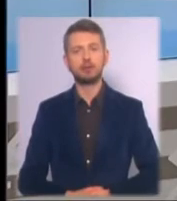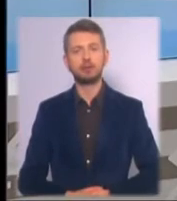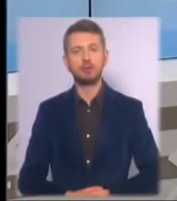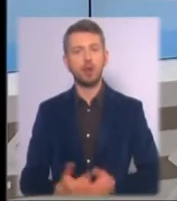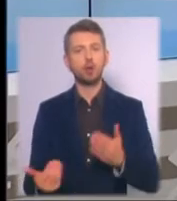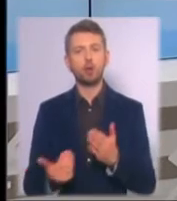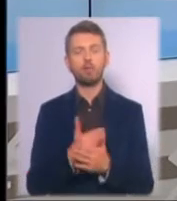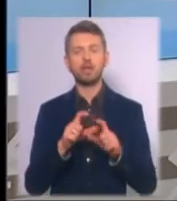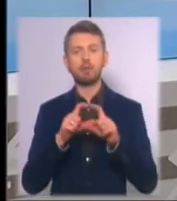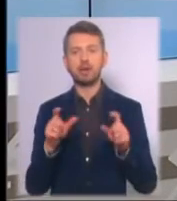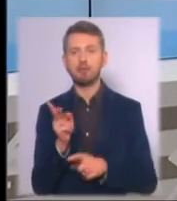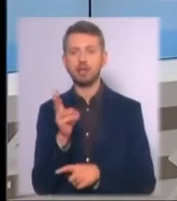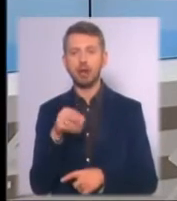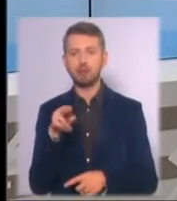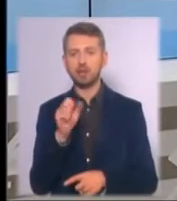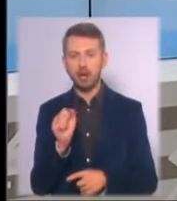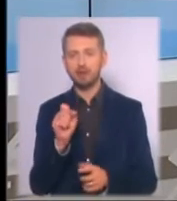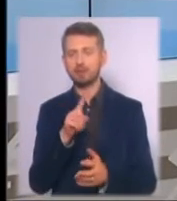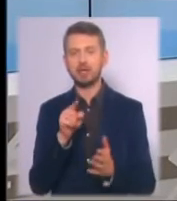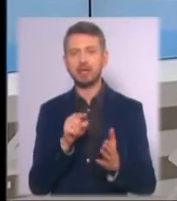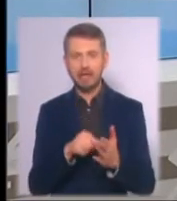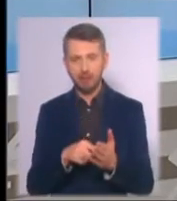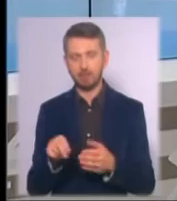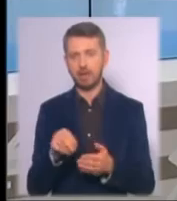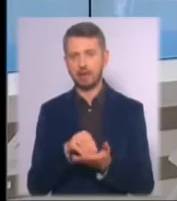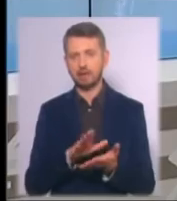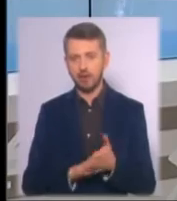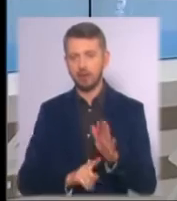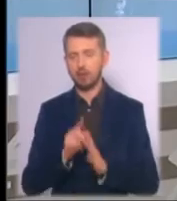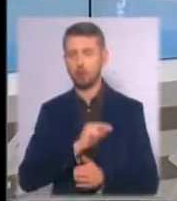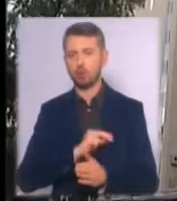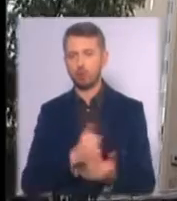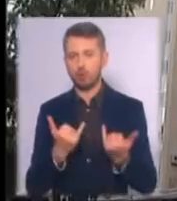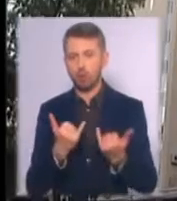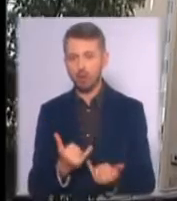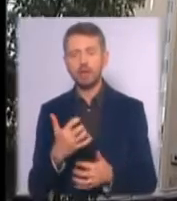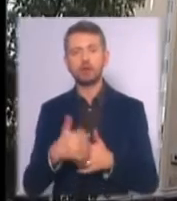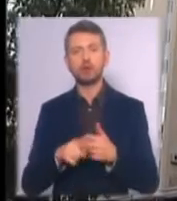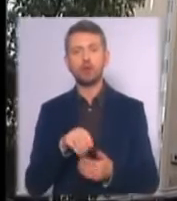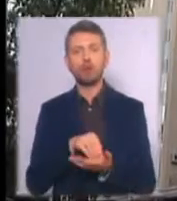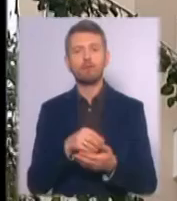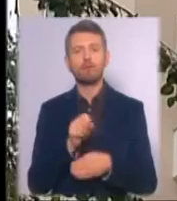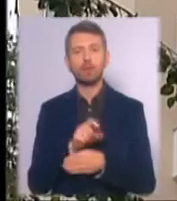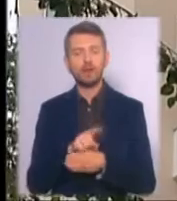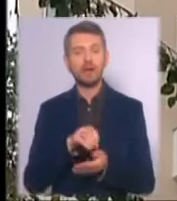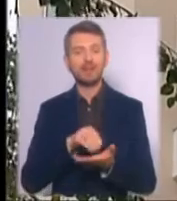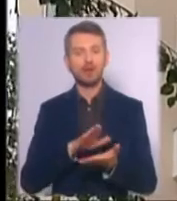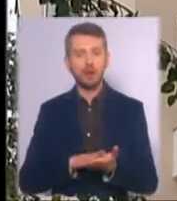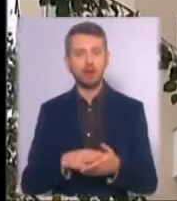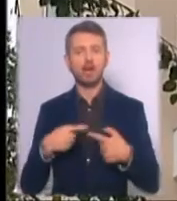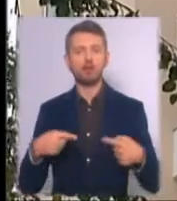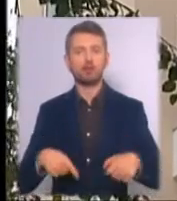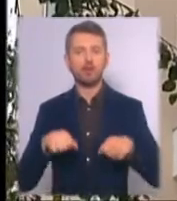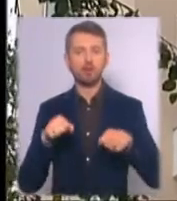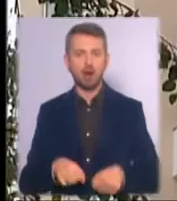Новий департамент КМДА з питань реєстрації запрацював відсьогодні. Серед його функцій – реєстрація речових прав на нерухоме майно, зокрема